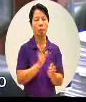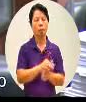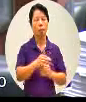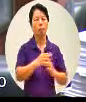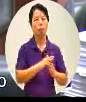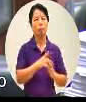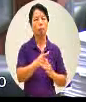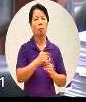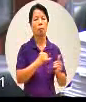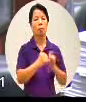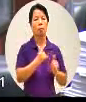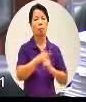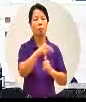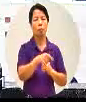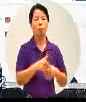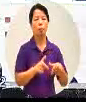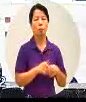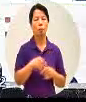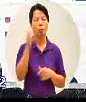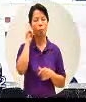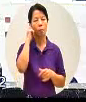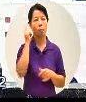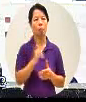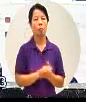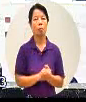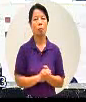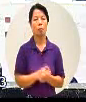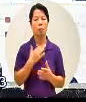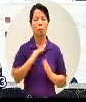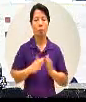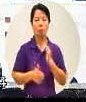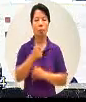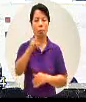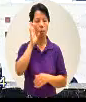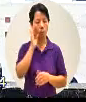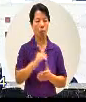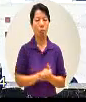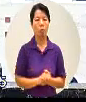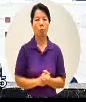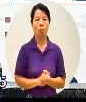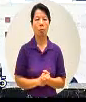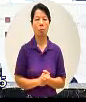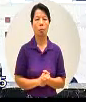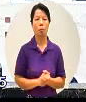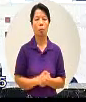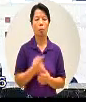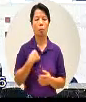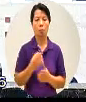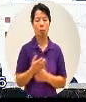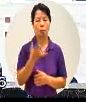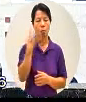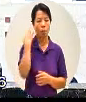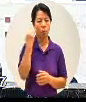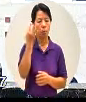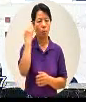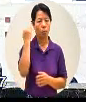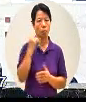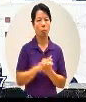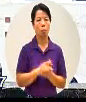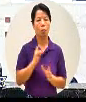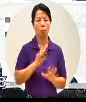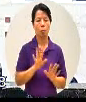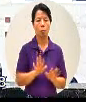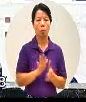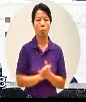好，多谢。 嘿嘿嘿，我赶紧两问哦，市长，你听一下吼。我顶几日啊，我哪